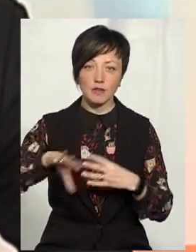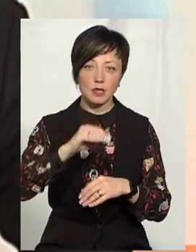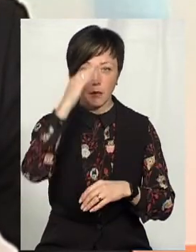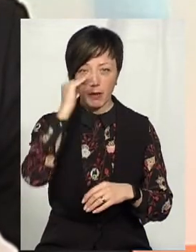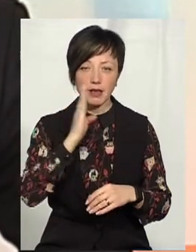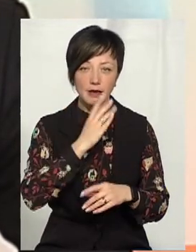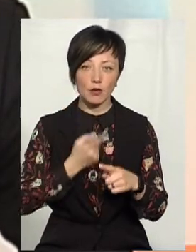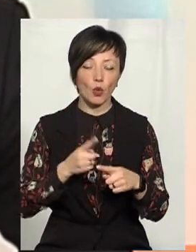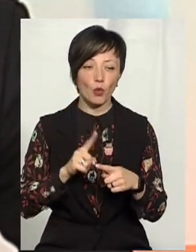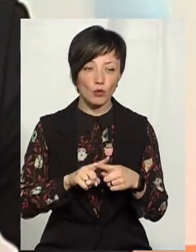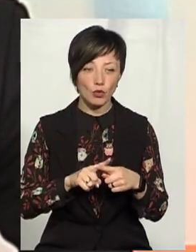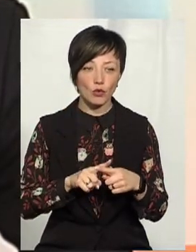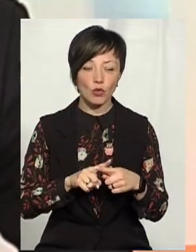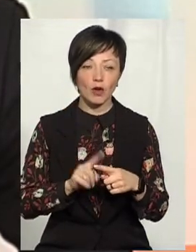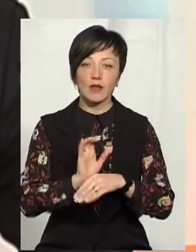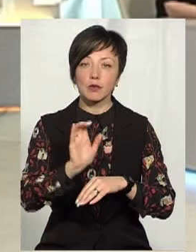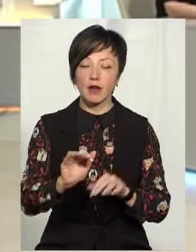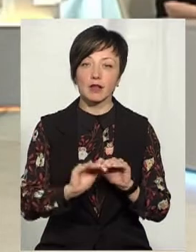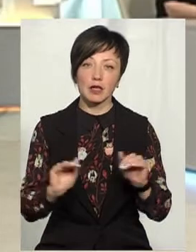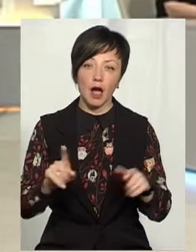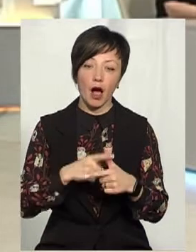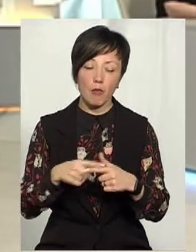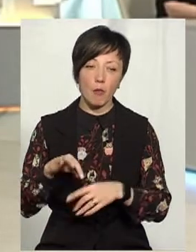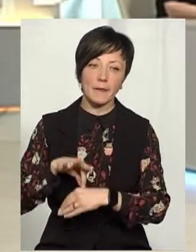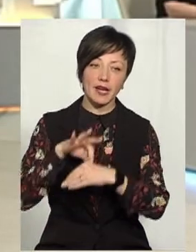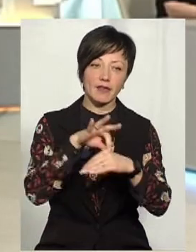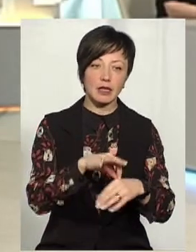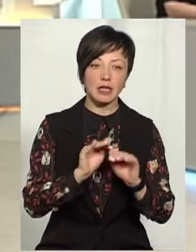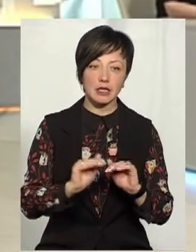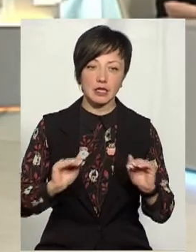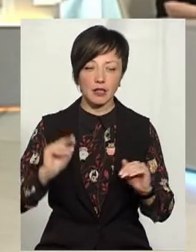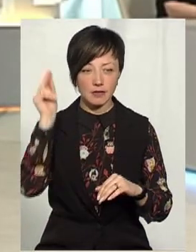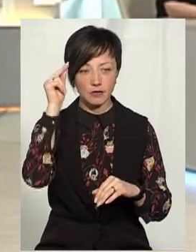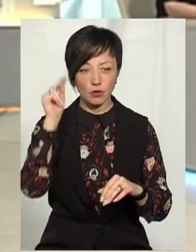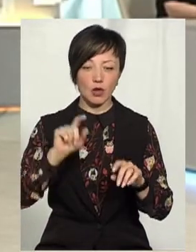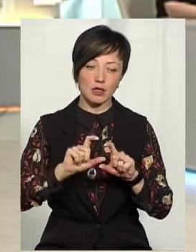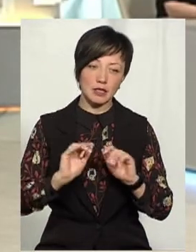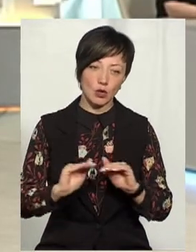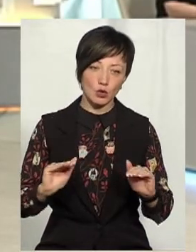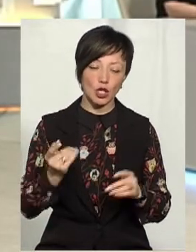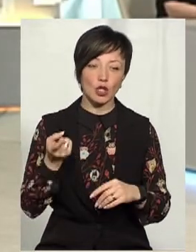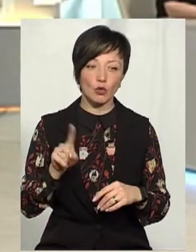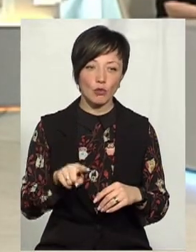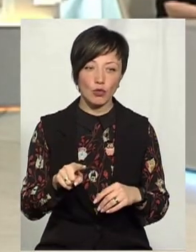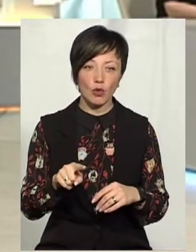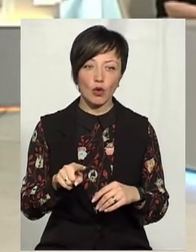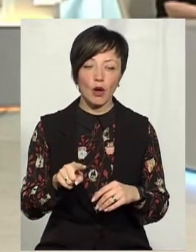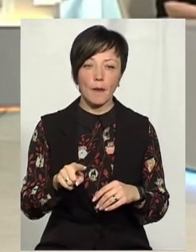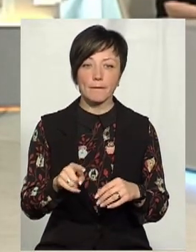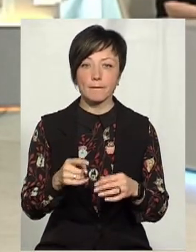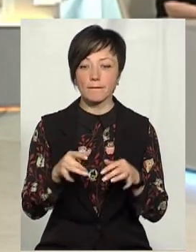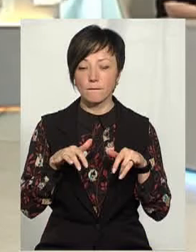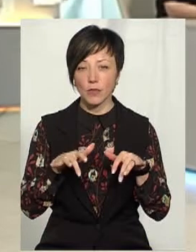батьків. Тому батьки відправили дітей або привели дітей в дошкільні навчальні заклади. Тому по ряду